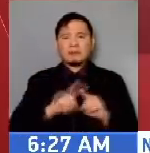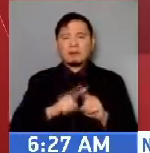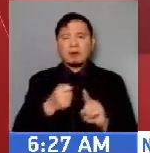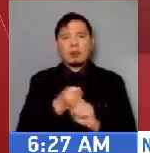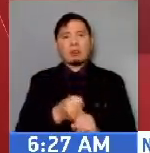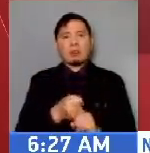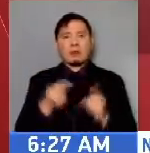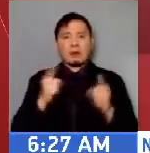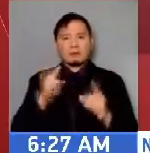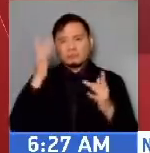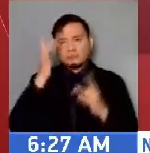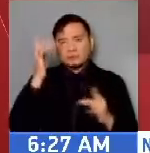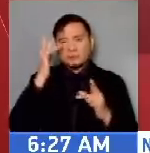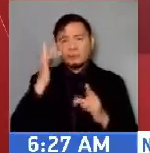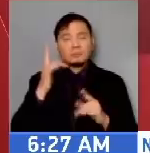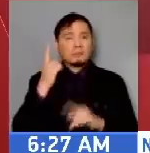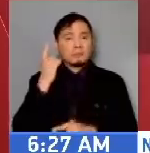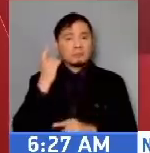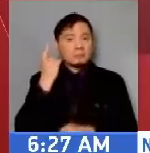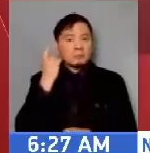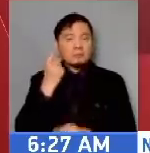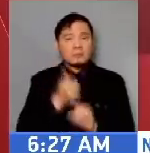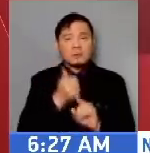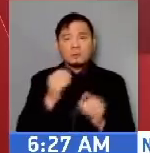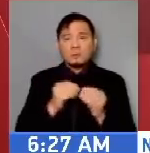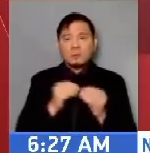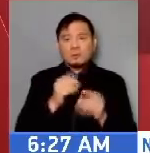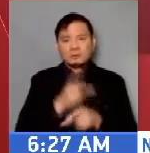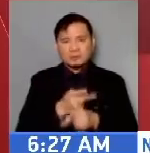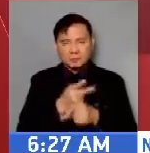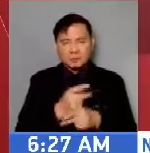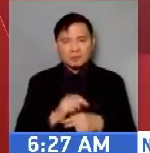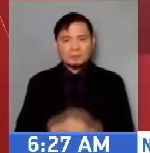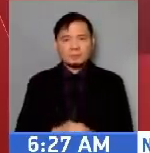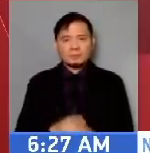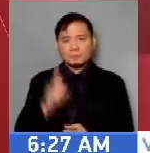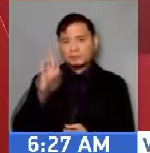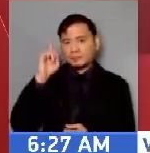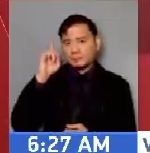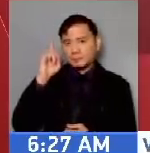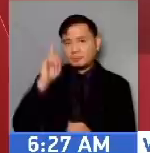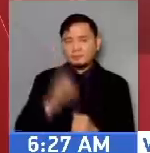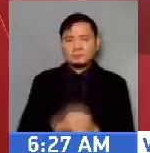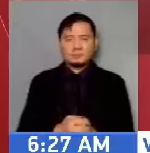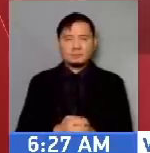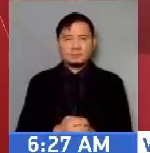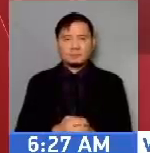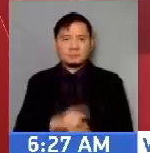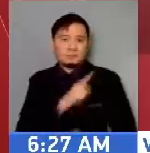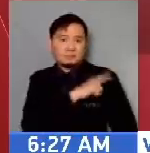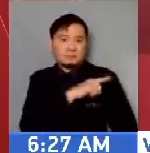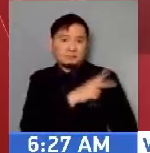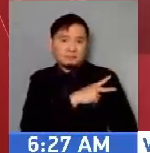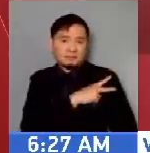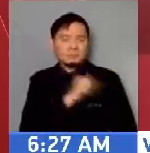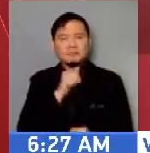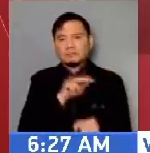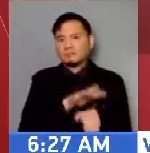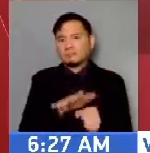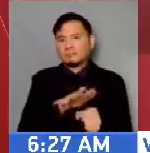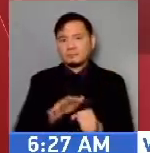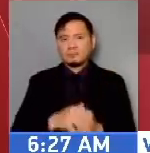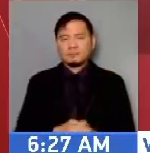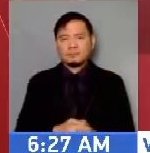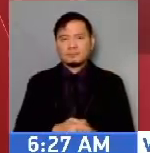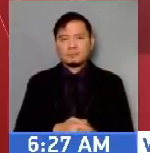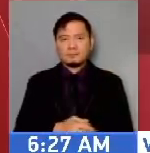magka-COVID. Kirit naman ni Diane Arcilia, hindi pa raw ba sapat ang first at second dose? Naapektuhan na raw ang kanyang trabaho kapag hindi